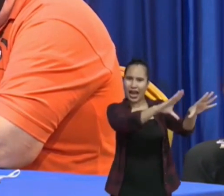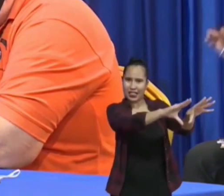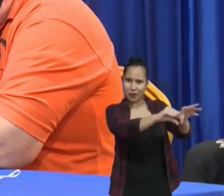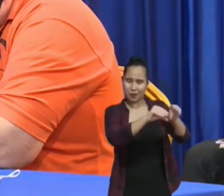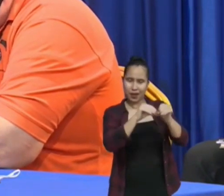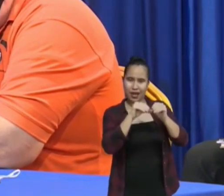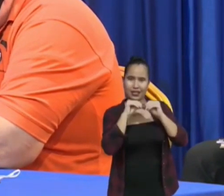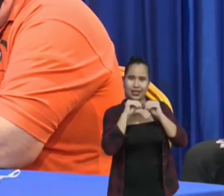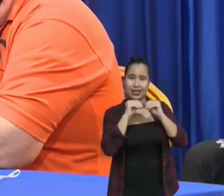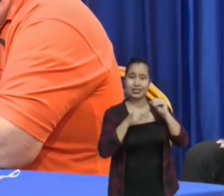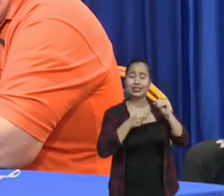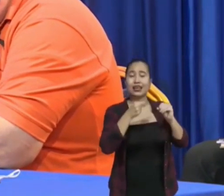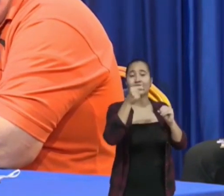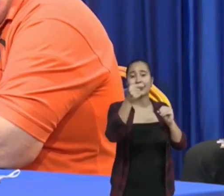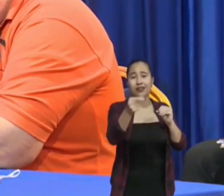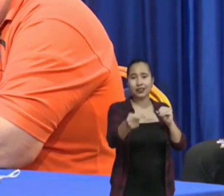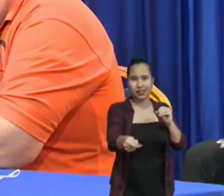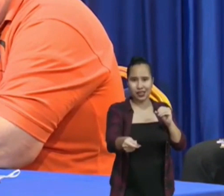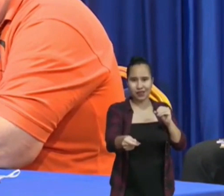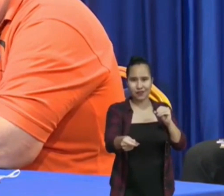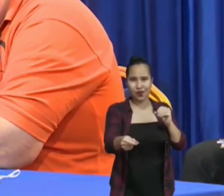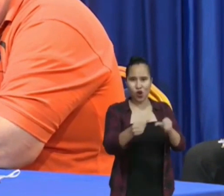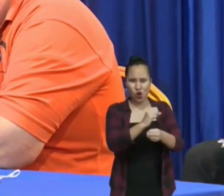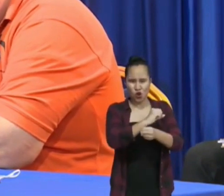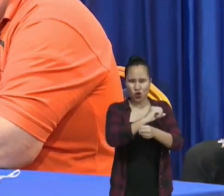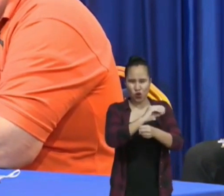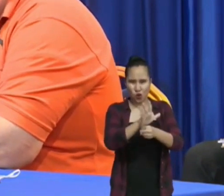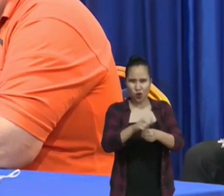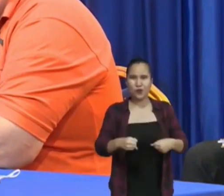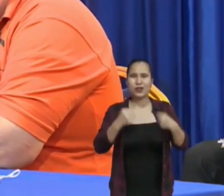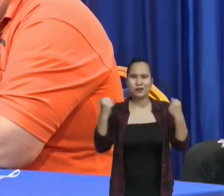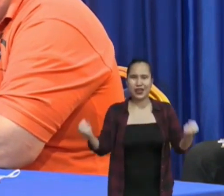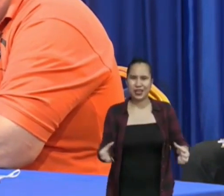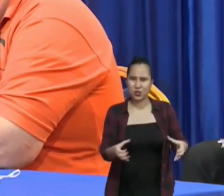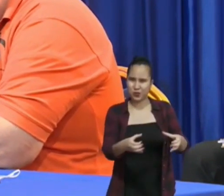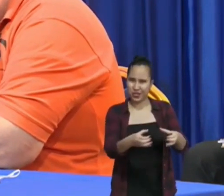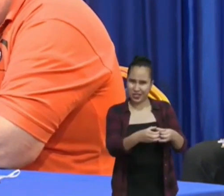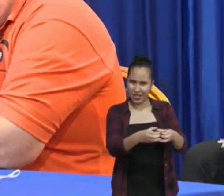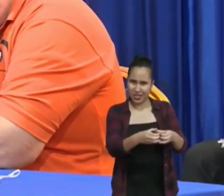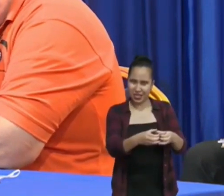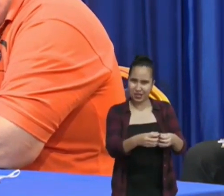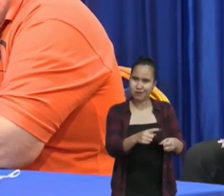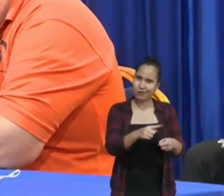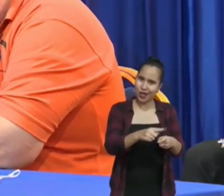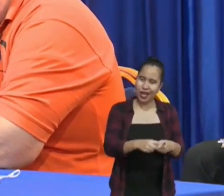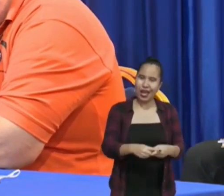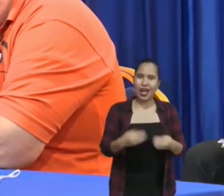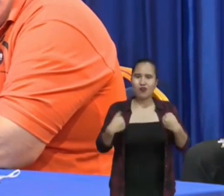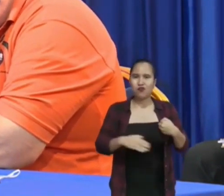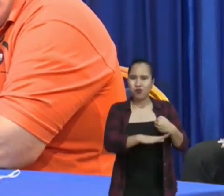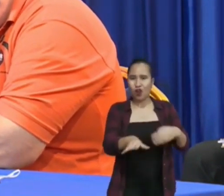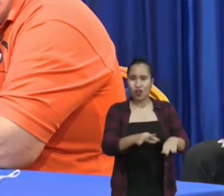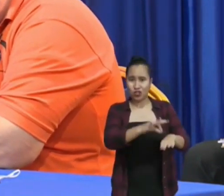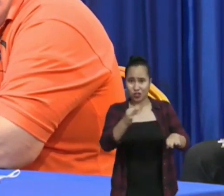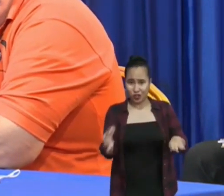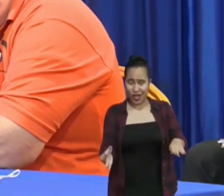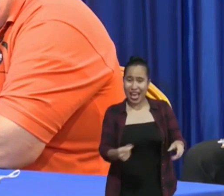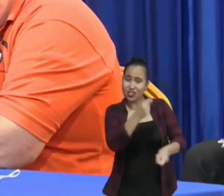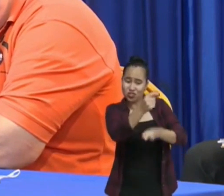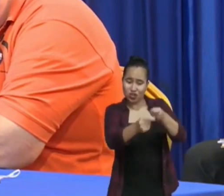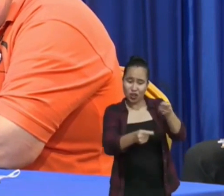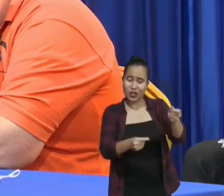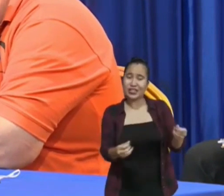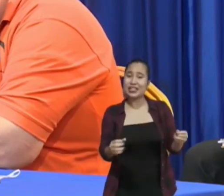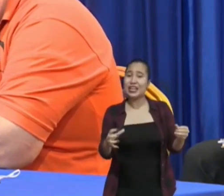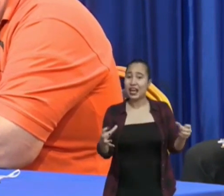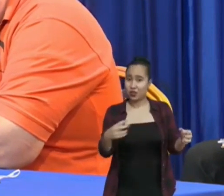maatregelen die zijn gegeven door het COVID-managementteam, door volksgezondheid en ervoor zorgen dat wij met z'n